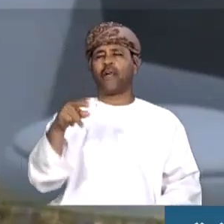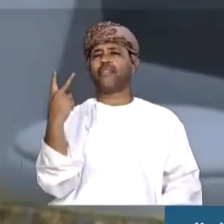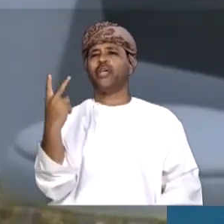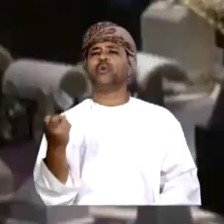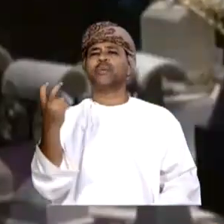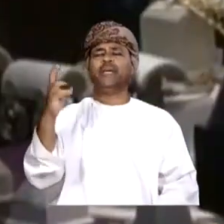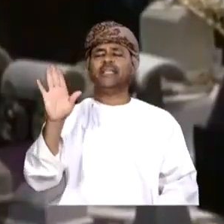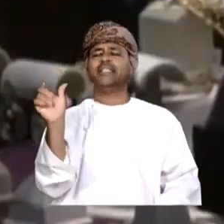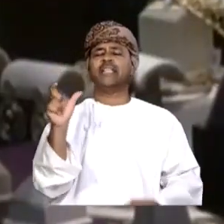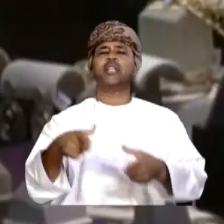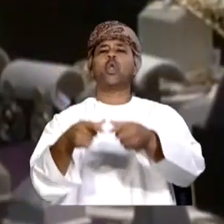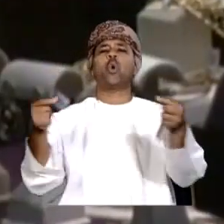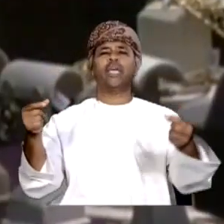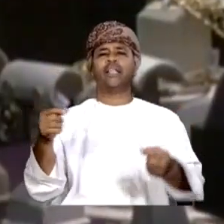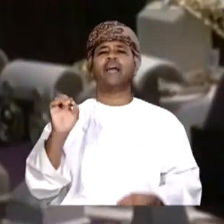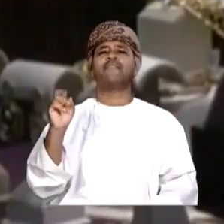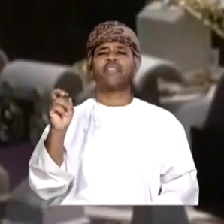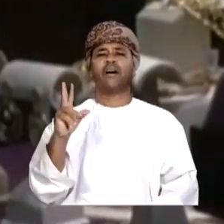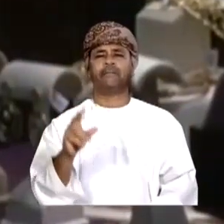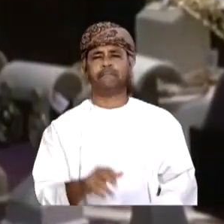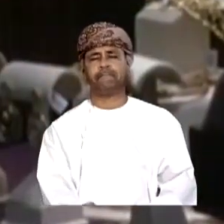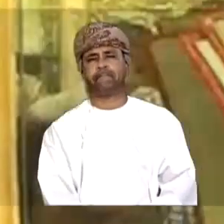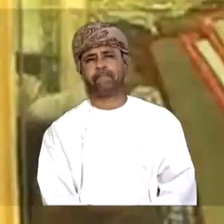14.72 دولارا للأوقية.